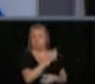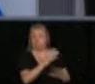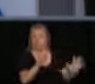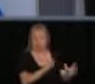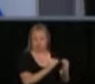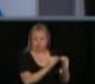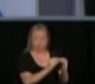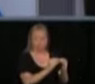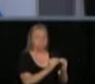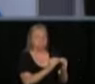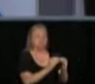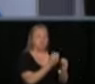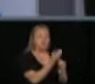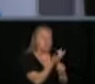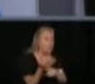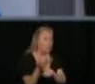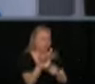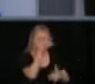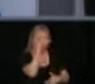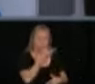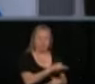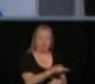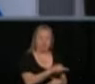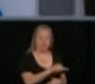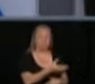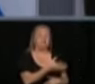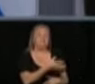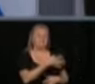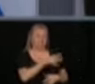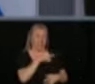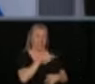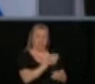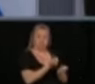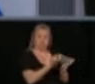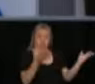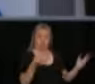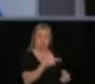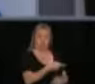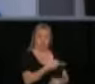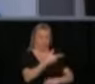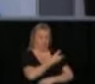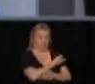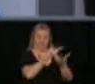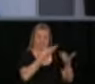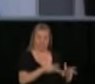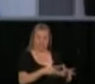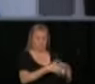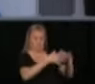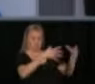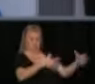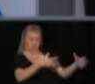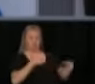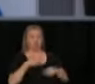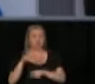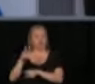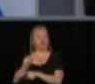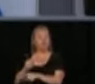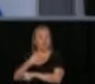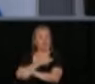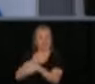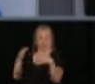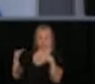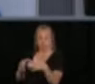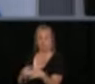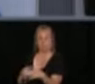comme il y a beaucoup, beaucoup de vaccinés, même si, alors que les non-vaccinés, eux, sont moindres, mais comme l'efficacité